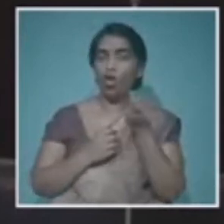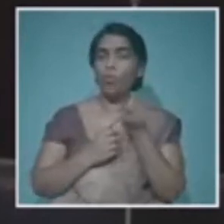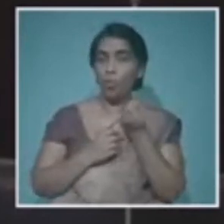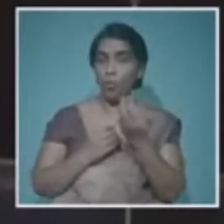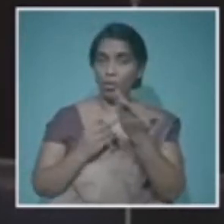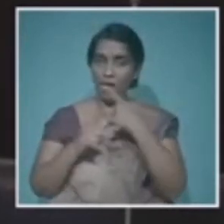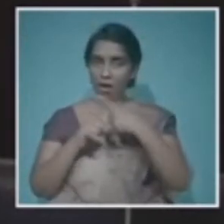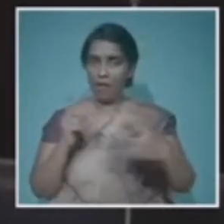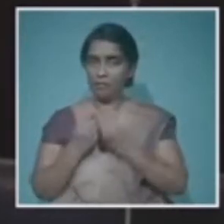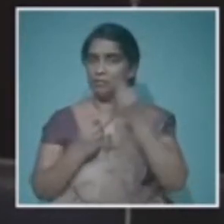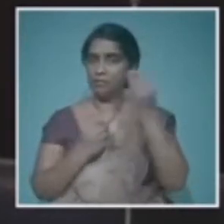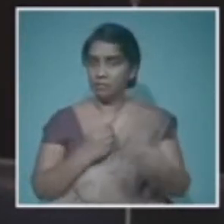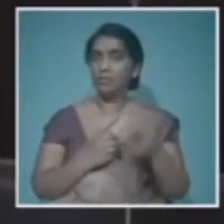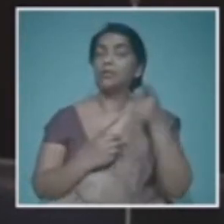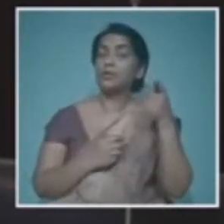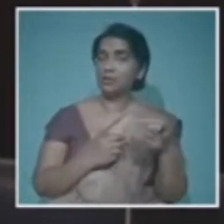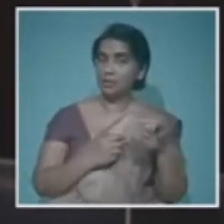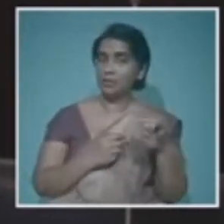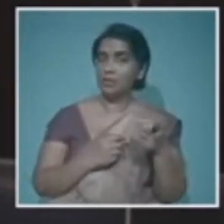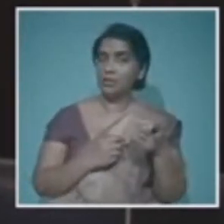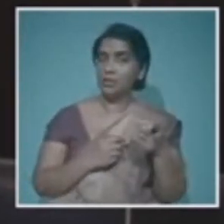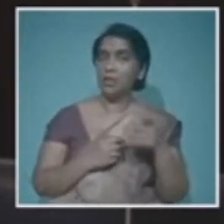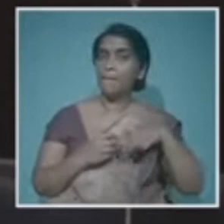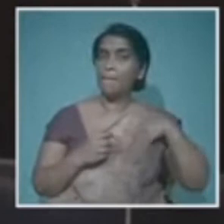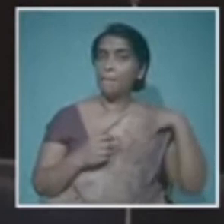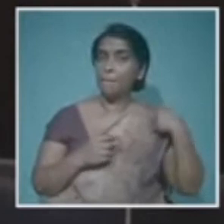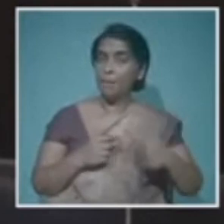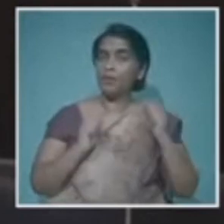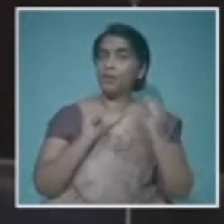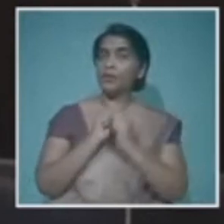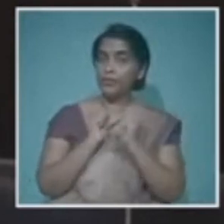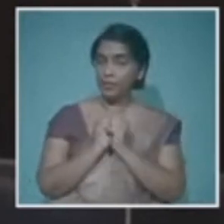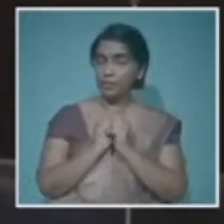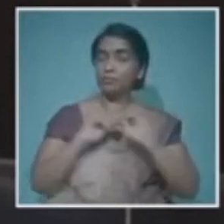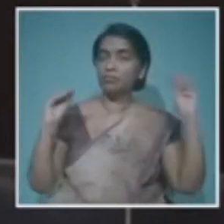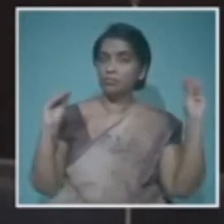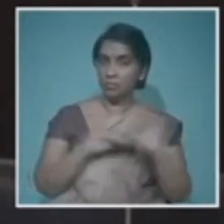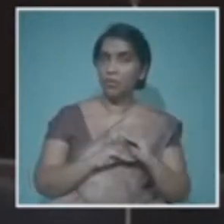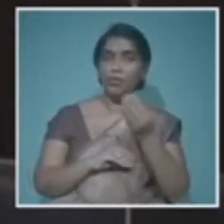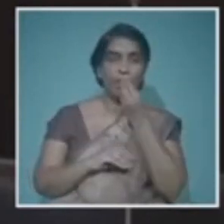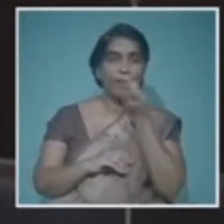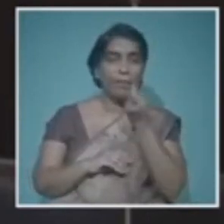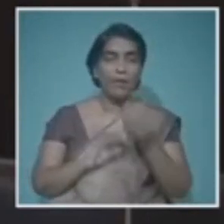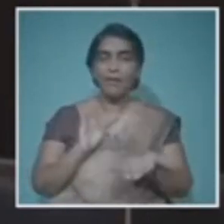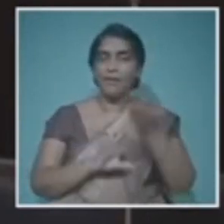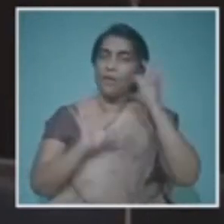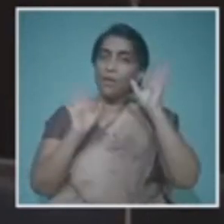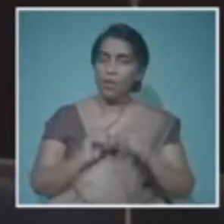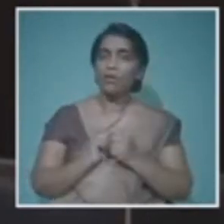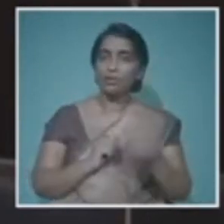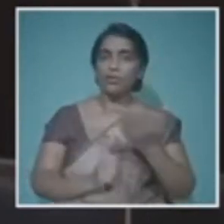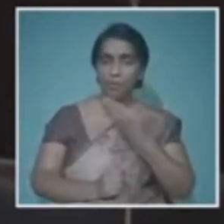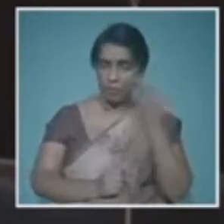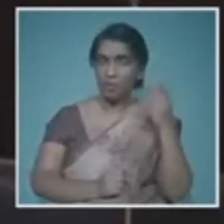අපි දුන්නොත් ඒ මුදල් ප්‍රමාණය මූලික කටයුතු සඳහා යෙදවුවාම අර කෑමේක මිල වැඩි නොකර ඉන්න පුළුවන් කමක් ඇති වෙන්න